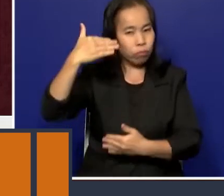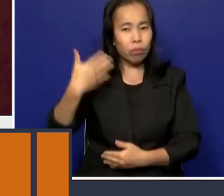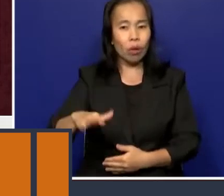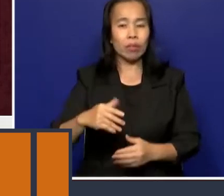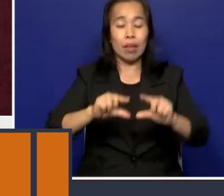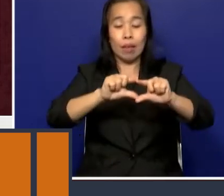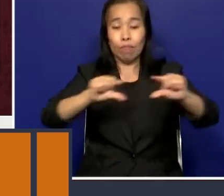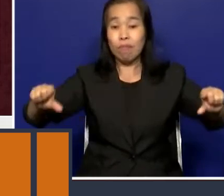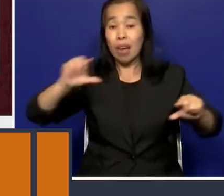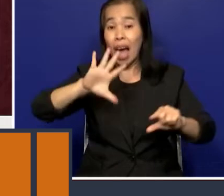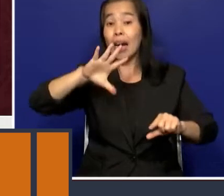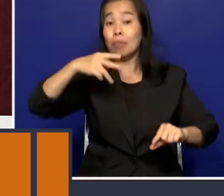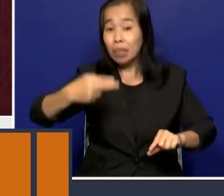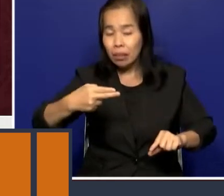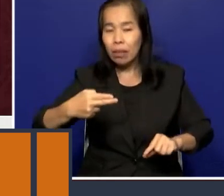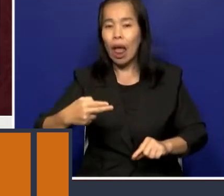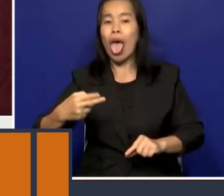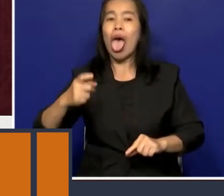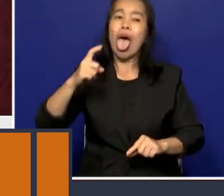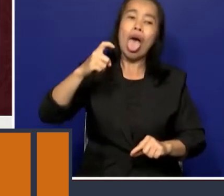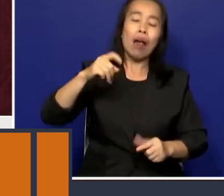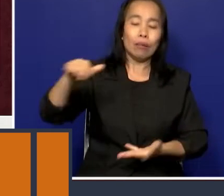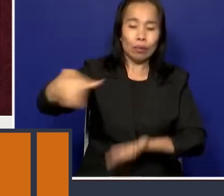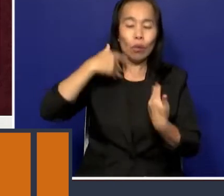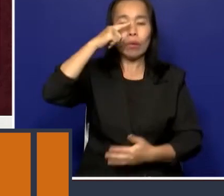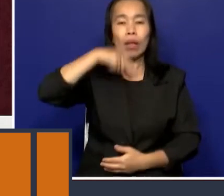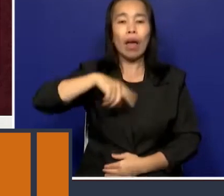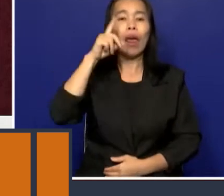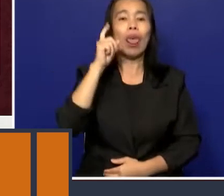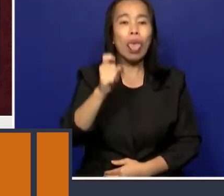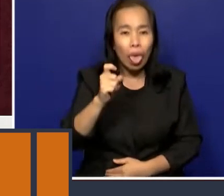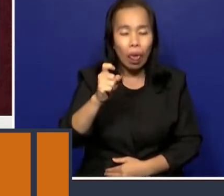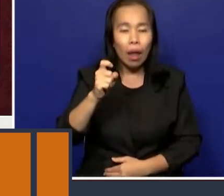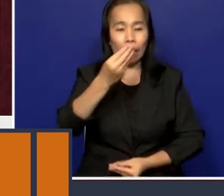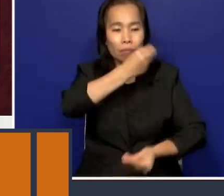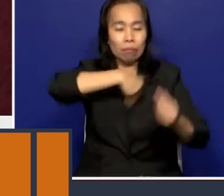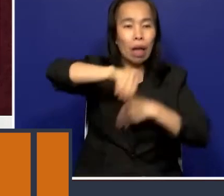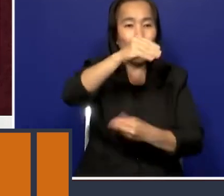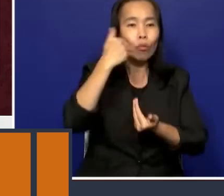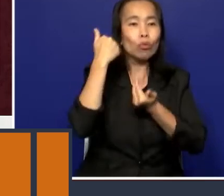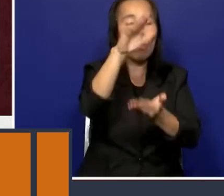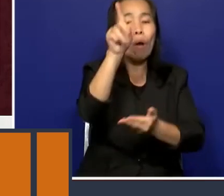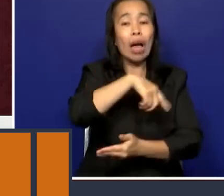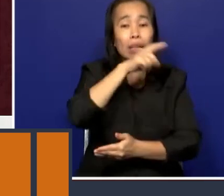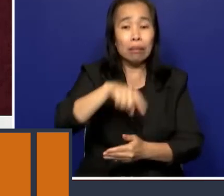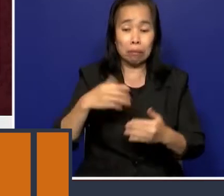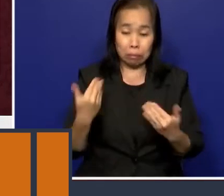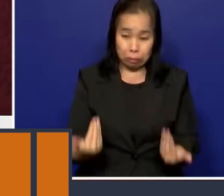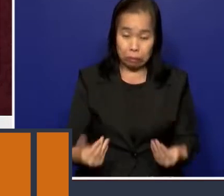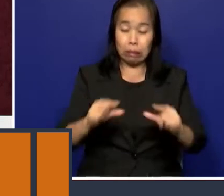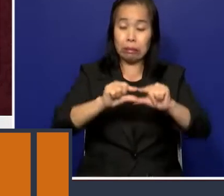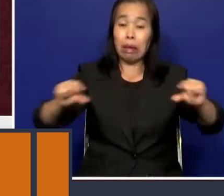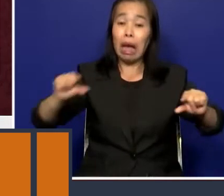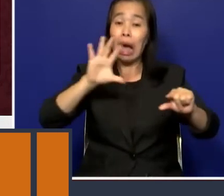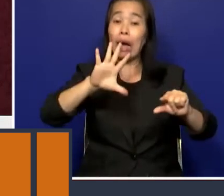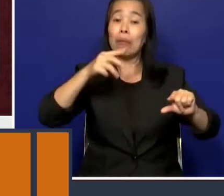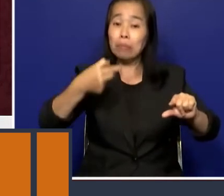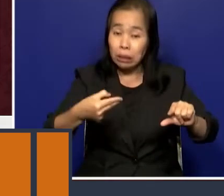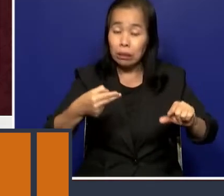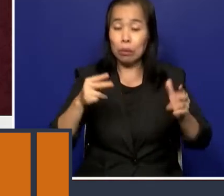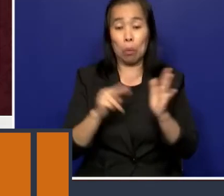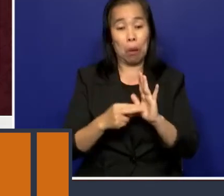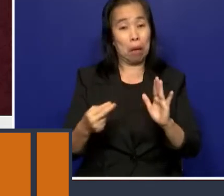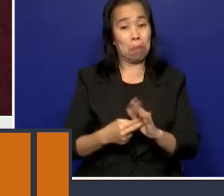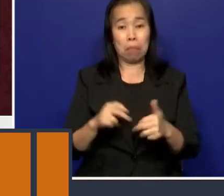50,000 โดสก็เลยส่งให้กับรฐบาไยไม่ได้ขนาด 50,000 โดสยัมีปัญหาจะมีอะไรการันตีวา